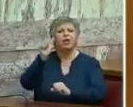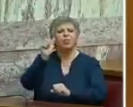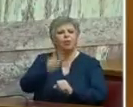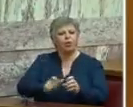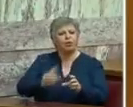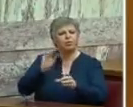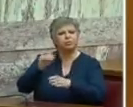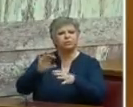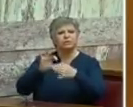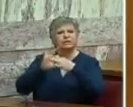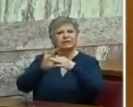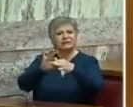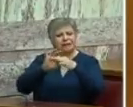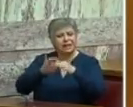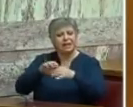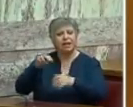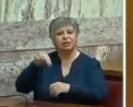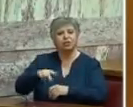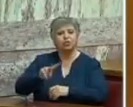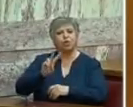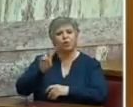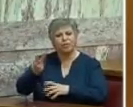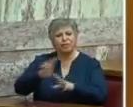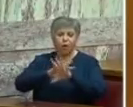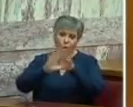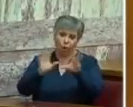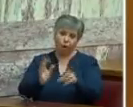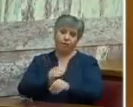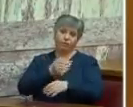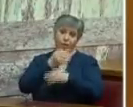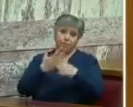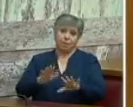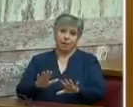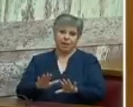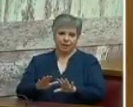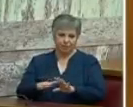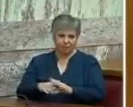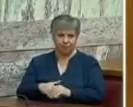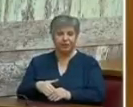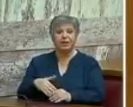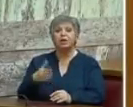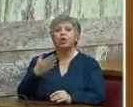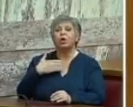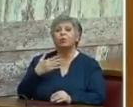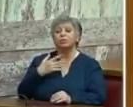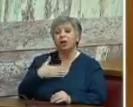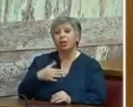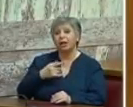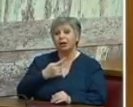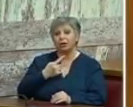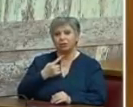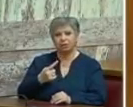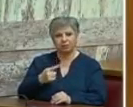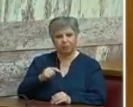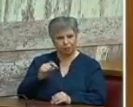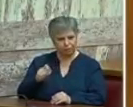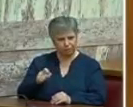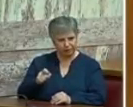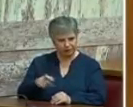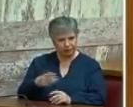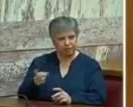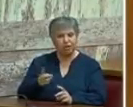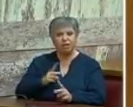στην Οδάρτης και πριν και τέτοια. Κοιτάξτε. Δεν υπάρχει οικογενειακή ευθύνη. Είναι προφανές. Γιατί αναφέρθηκε